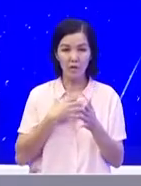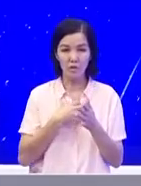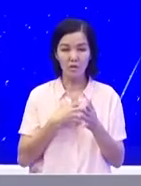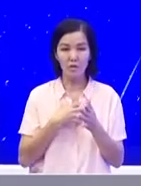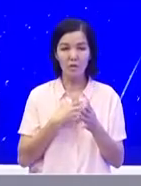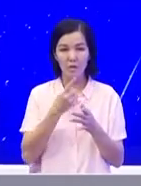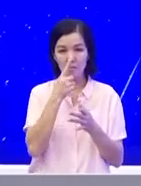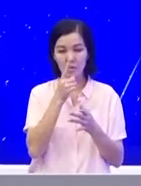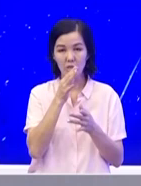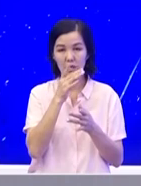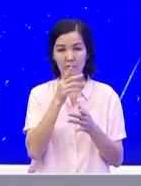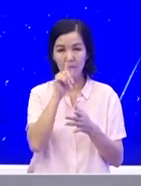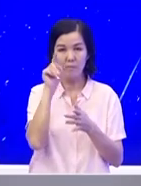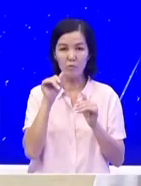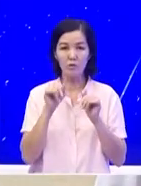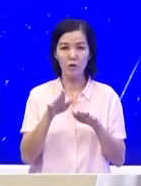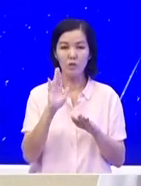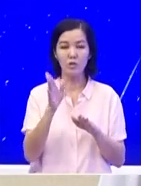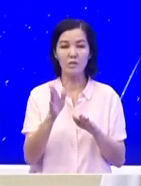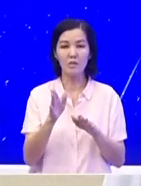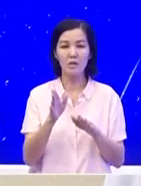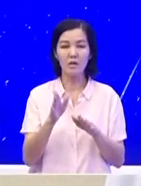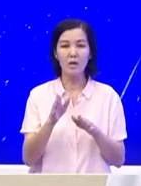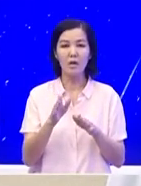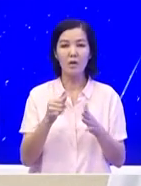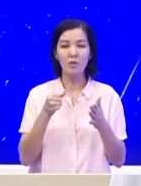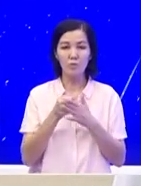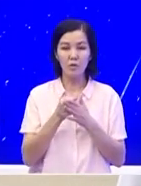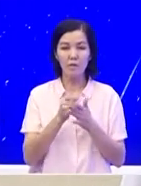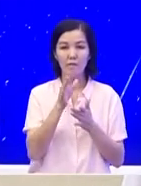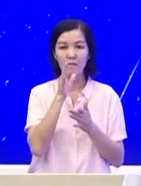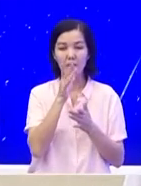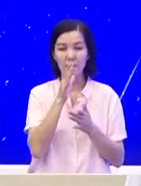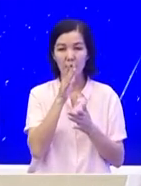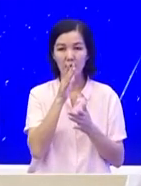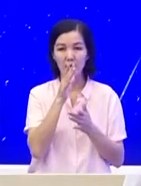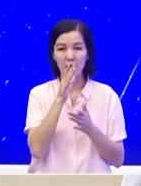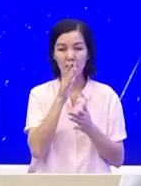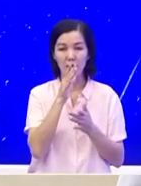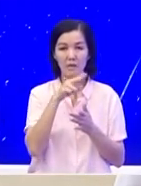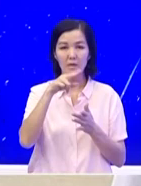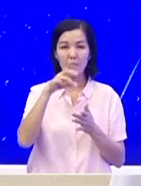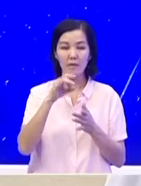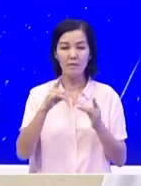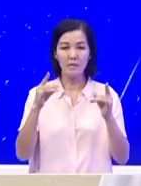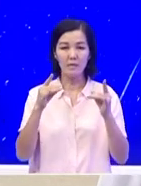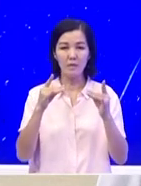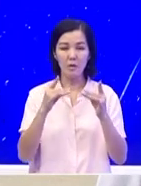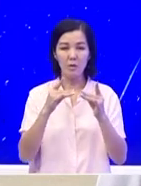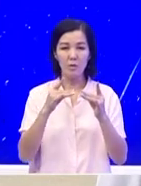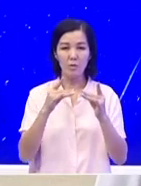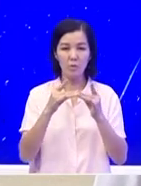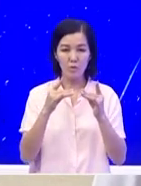в ближайшее время этот вопрос решится. У нас до этого времени функционировали провизорные койки на